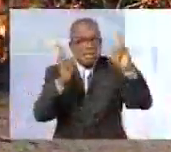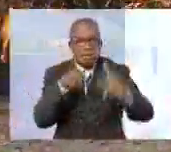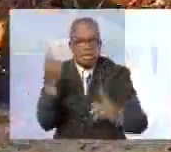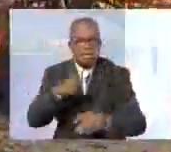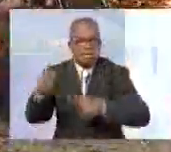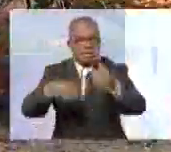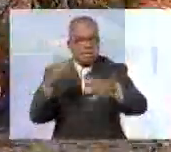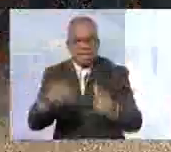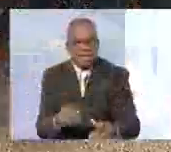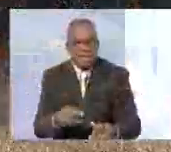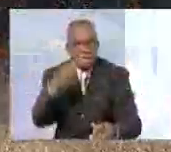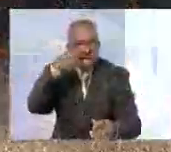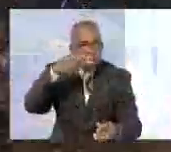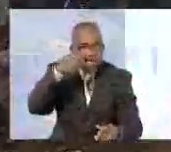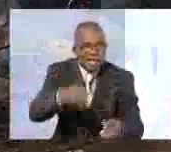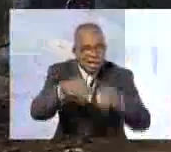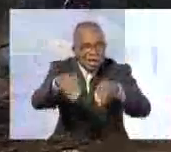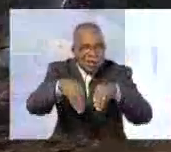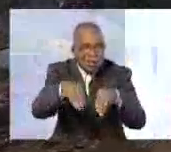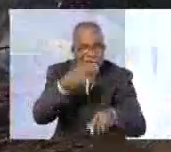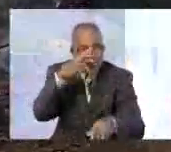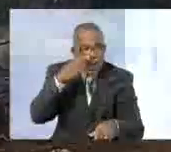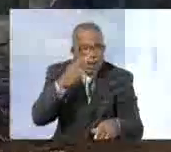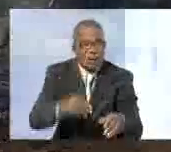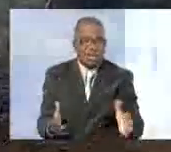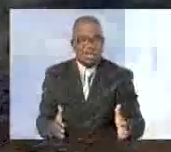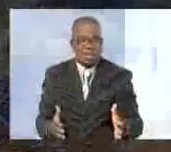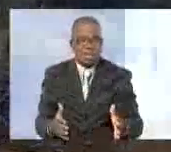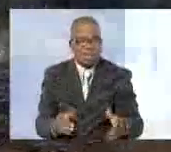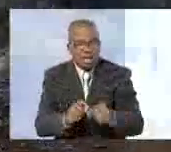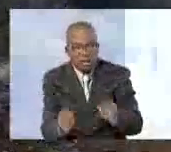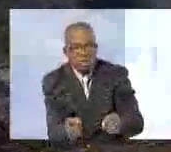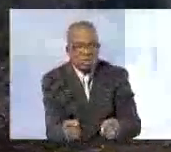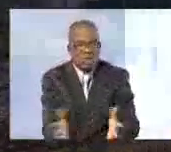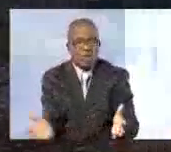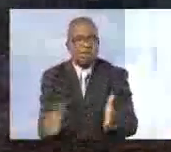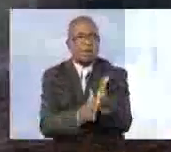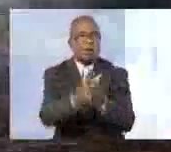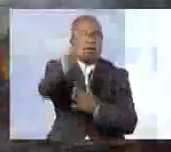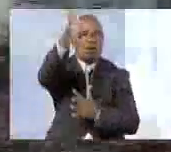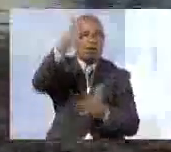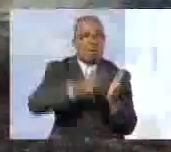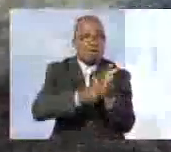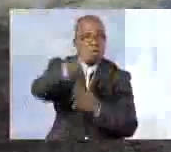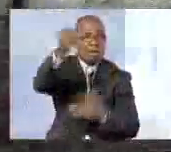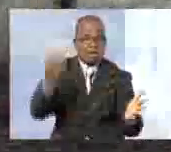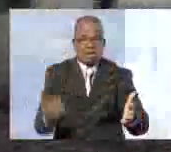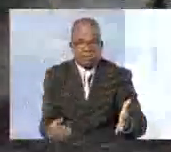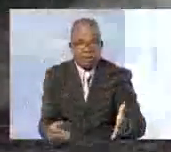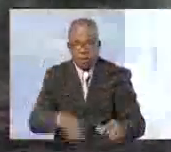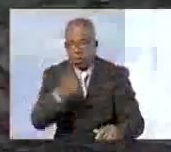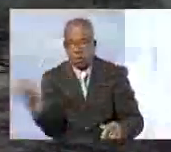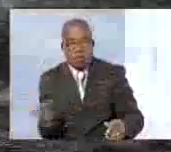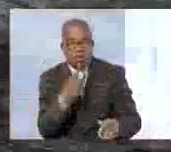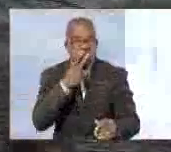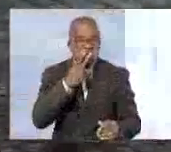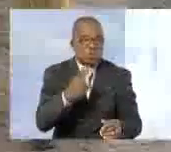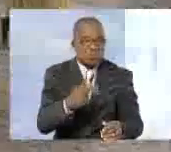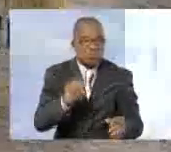années, ils ont causé la destruction de plusieurs hectares de forêts, de plantations et de villages, occasionnant ainsi de nombreuses pertes en vie